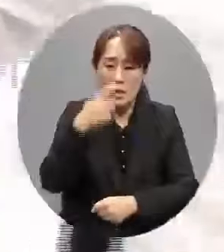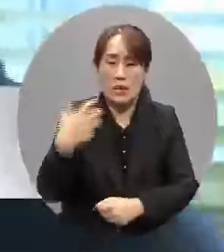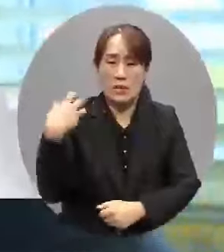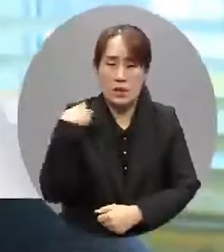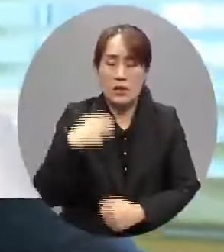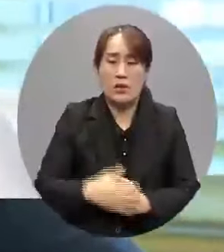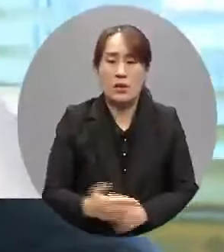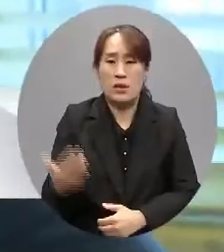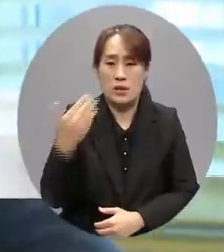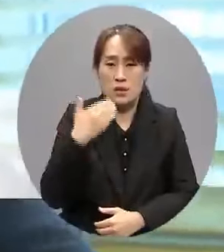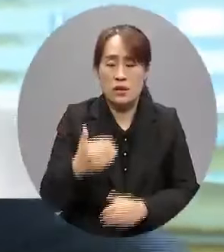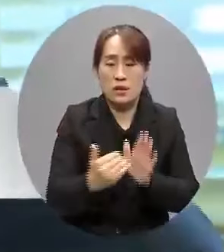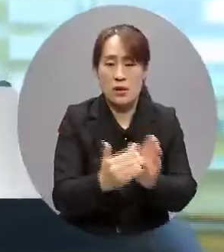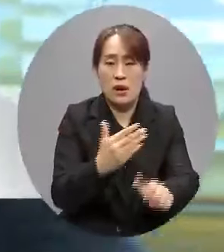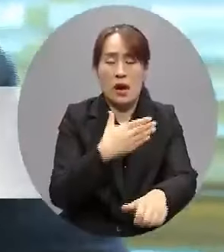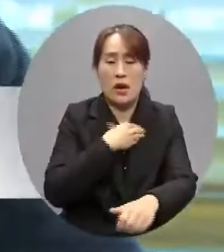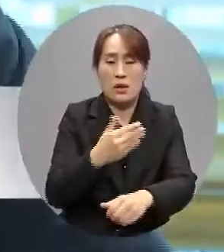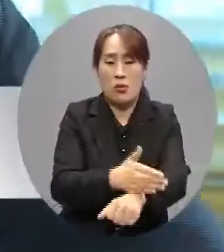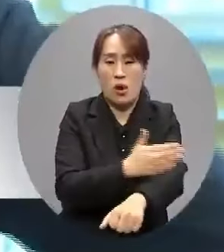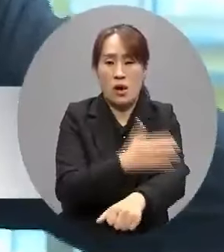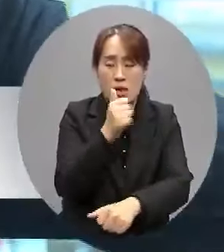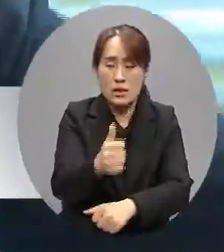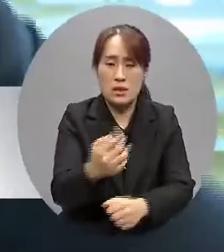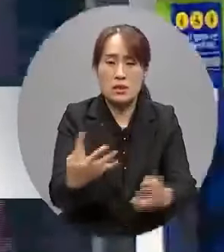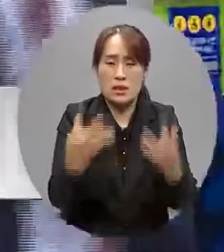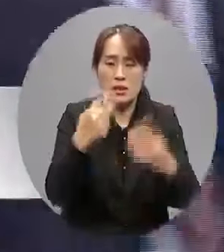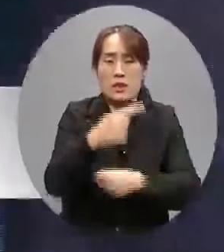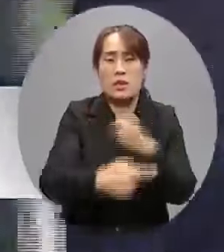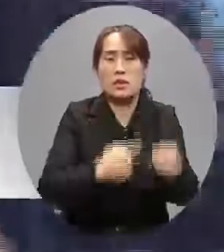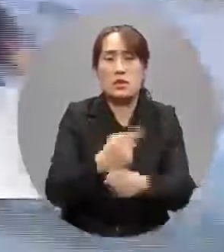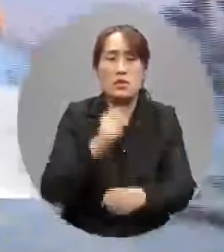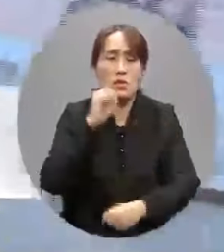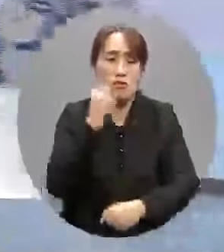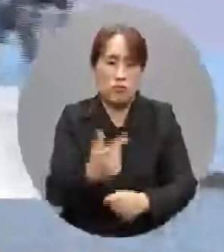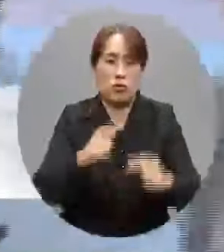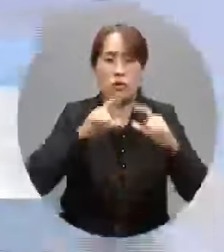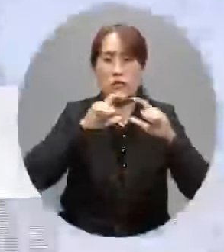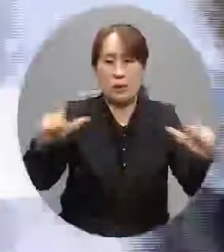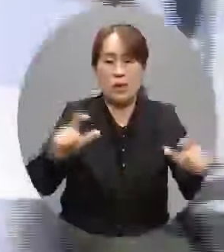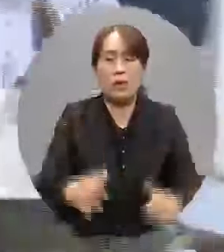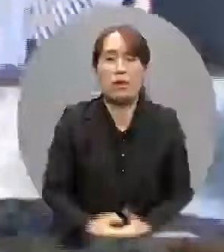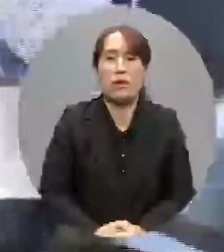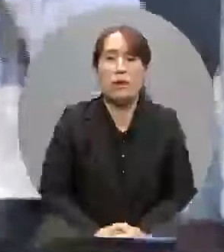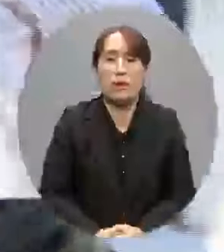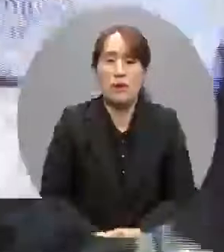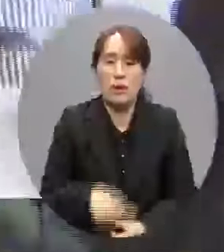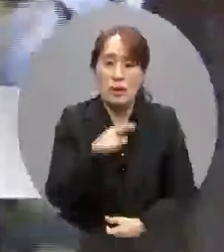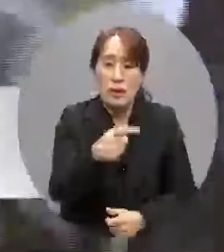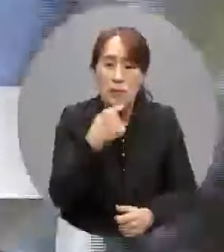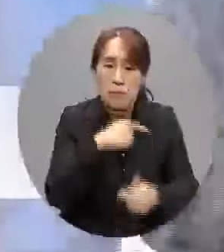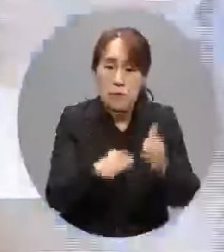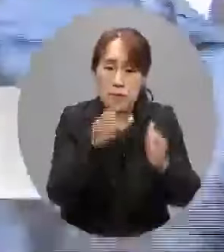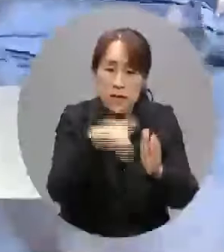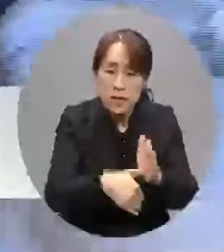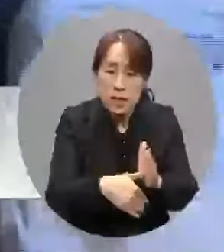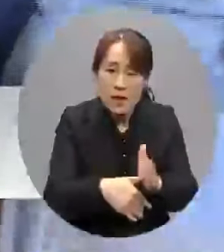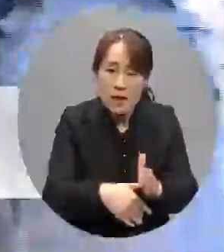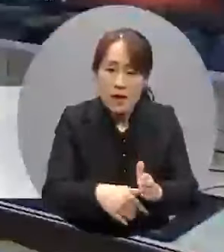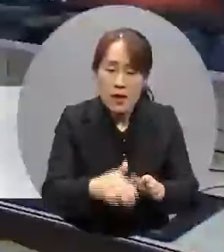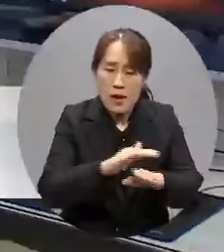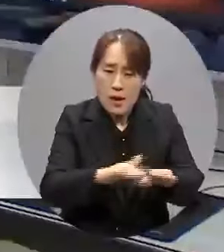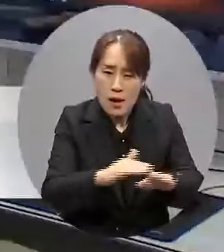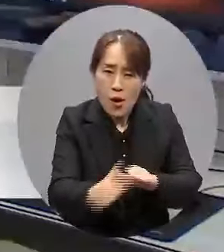맡았던 전 예방 안전 과장에 대해서는 징역 1년 6개월을 구형했습니다 이들은 참사 당시 대응 부시를